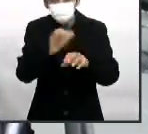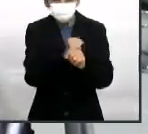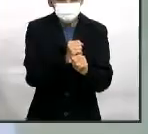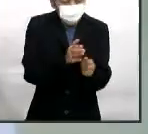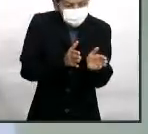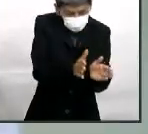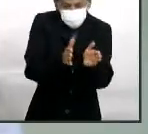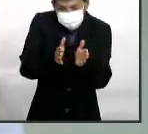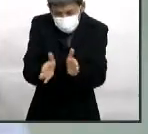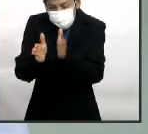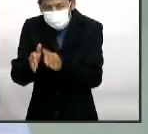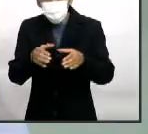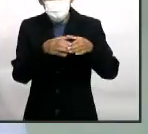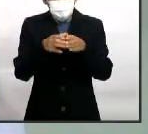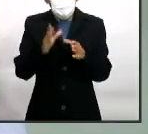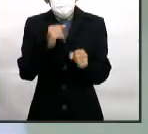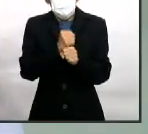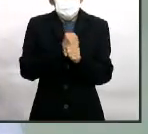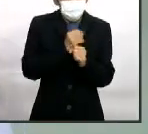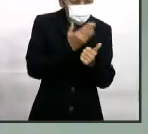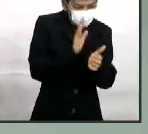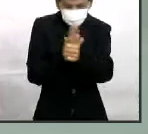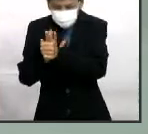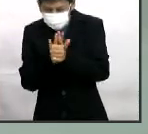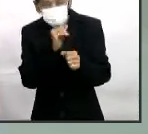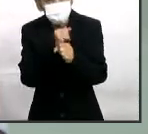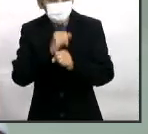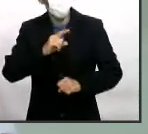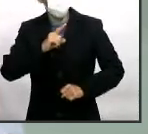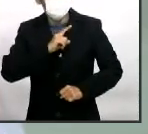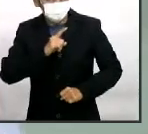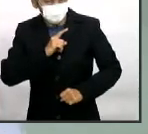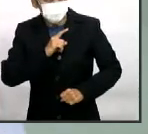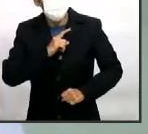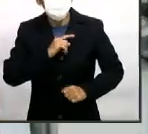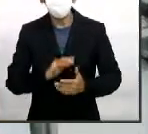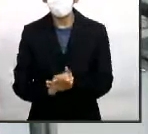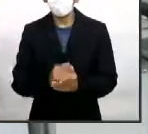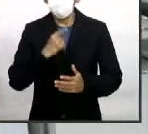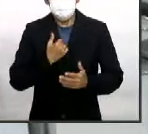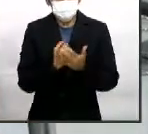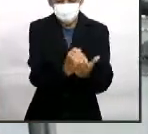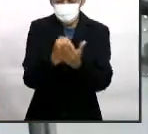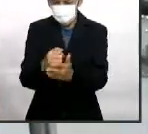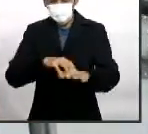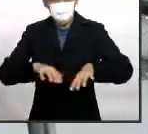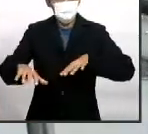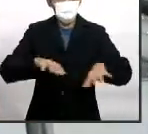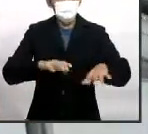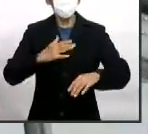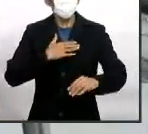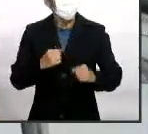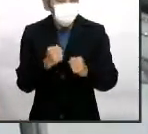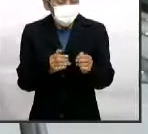ยเพราะว่ามันจะต้องมีทีมงานที่จะต้องเข้าไปดูแลสมาคมใหญ่ต้องเข้าไปดูแลโครงสร้างองค์กรอะไรเงี้ยครับที่มันจะต้องเข้าไปช่วยกันอะไรเงี้ย